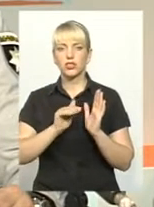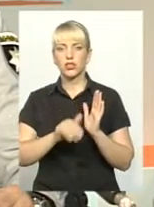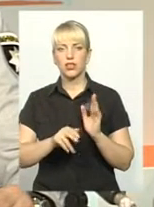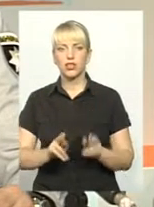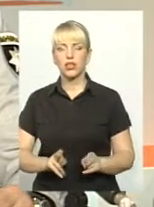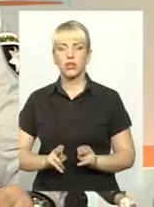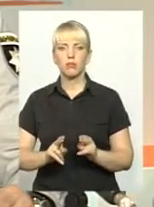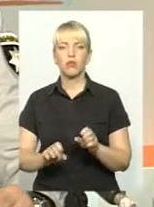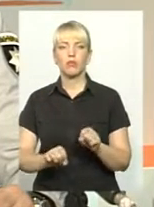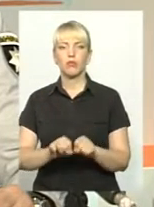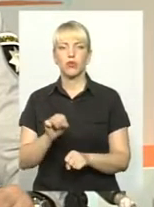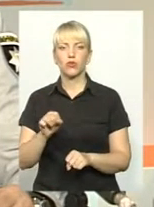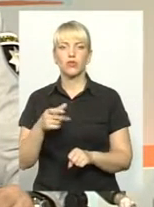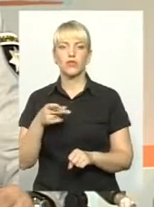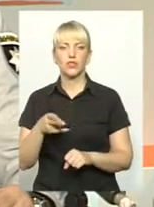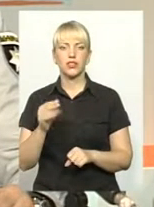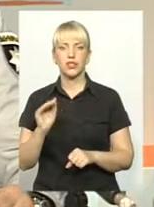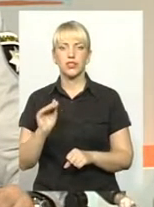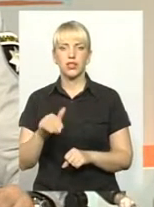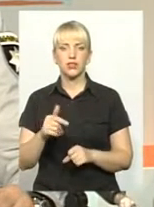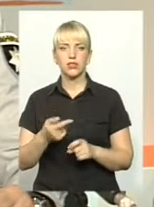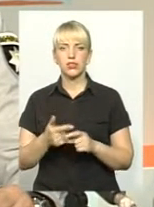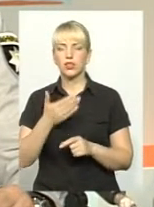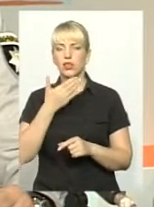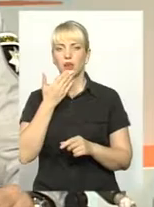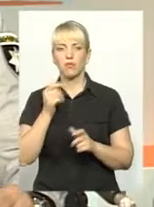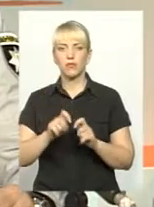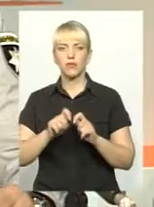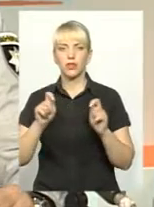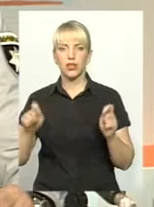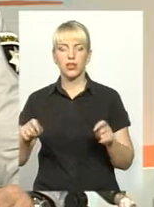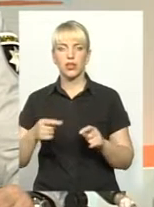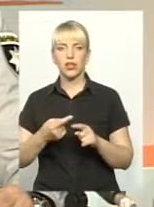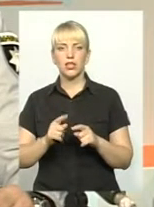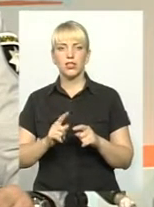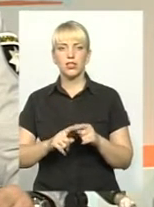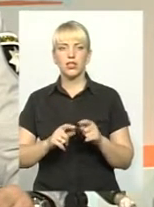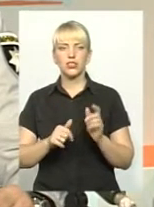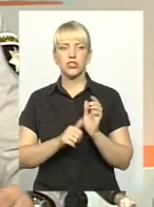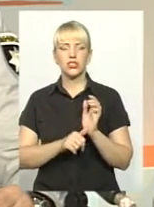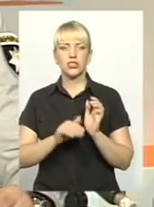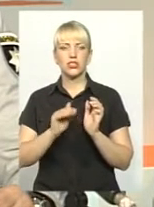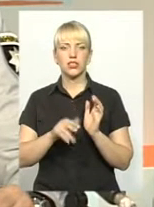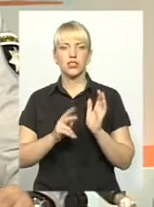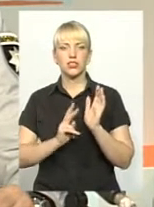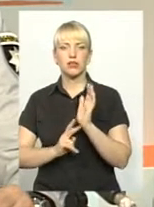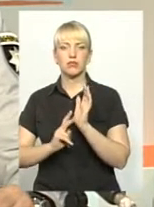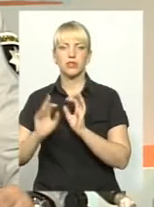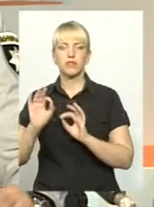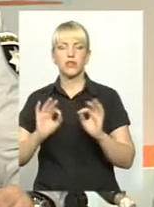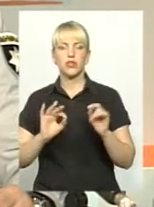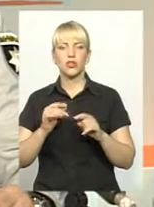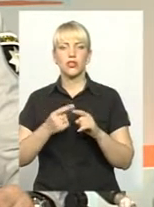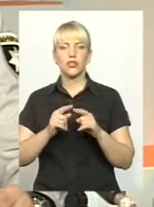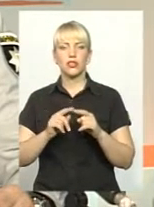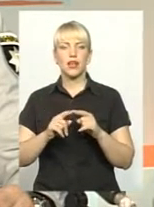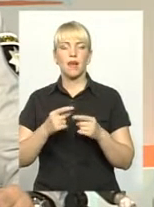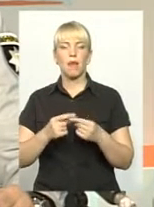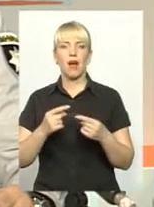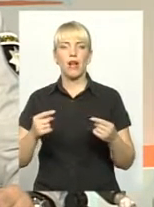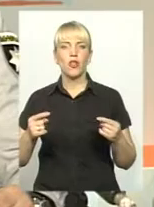кримінальних правопорушень більше 2 тисячі вони розкриті, але із цих 6 тисяч кримінальних правопорушень 70% – це саме майнові